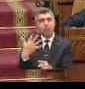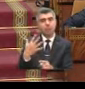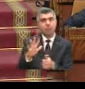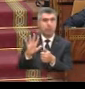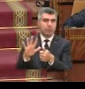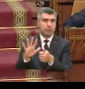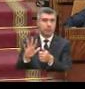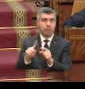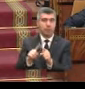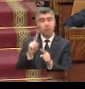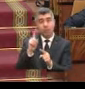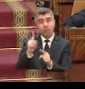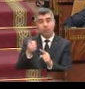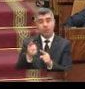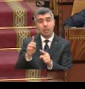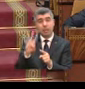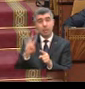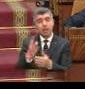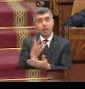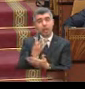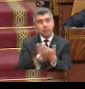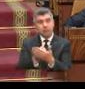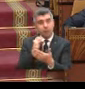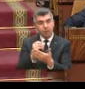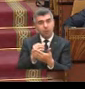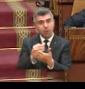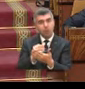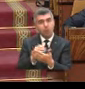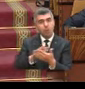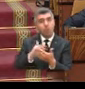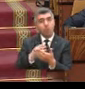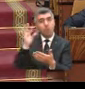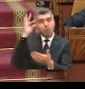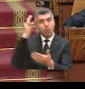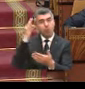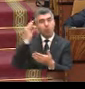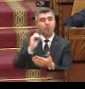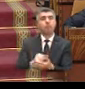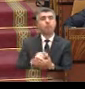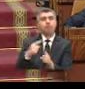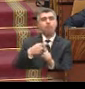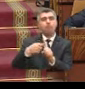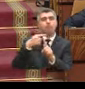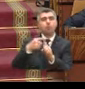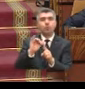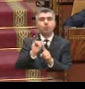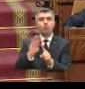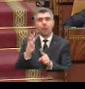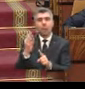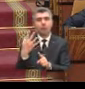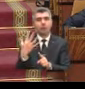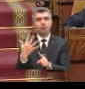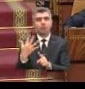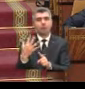الخصوبه 1.4 طفل لكل امراه. هذا راه المندوبيه الساميه اللي كتقول، اين الزياده اللي كتقول زدتوا للرابع والخامس؟ هو